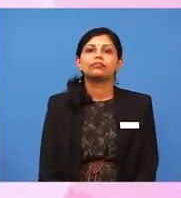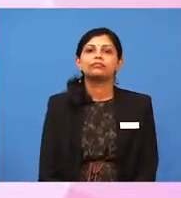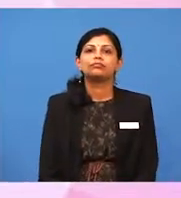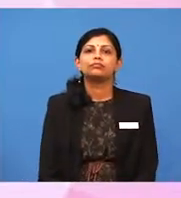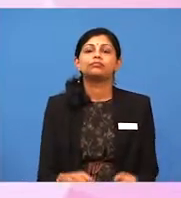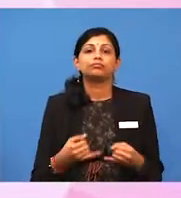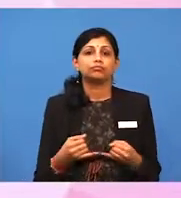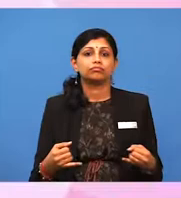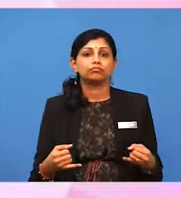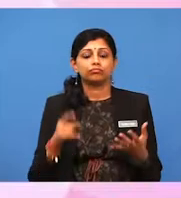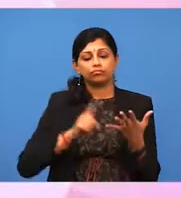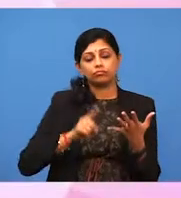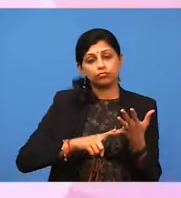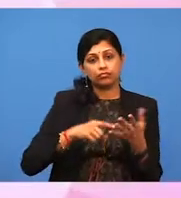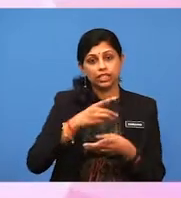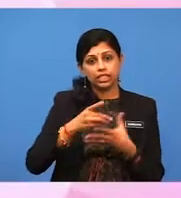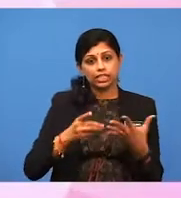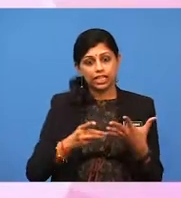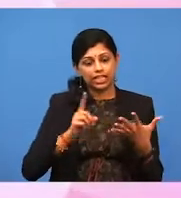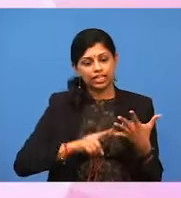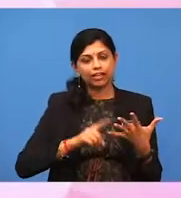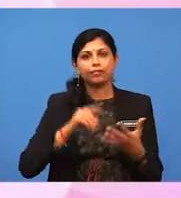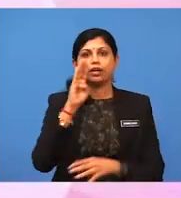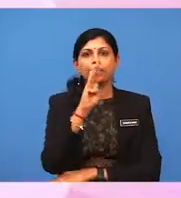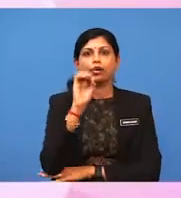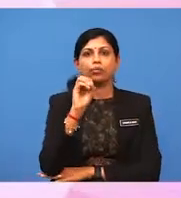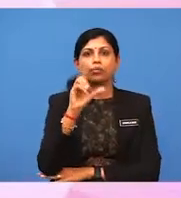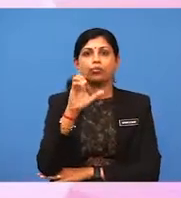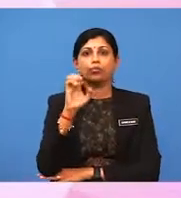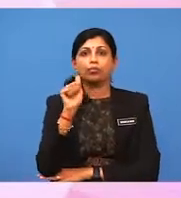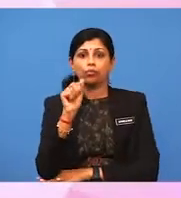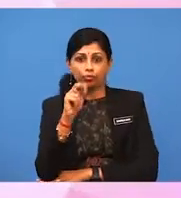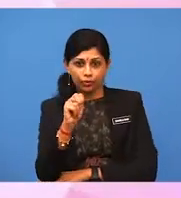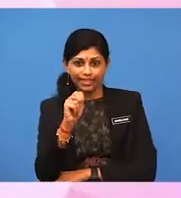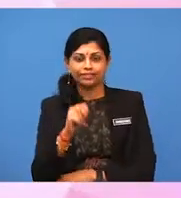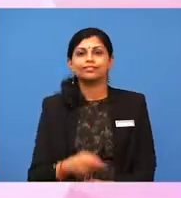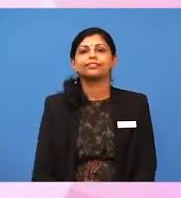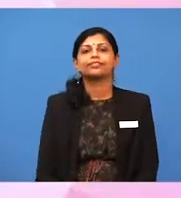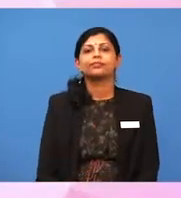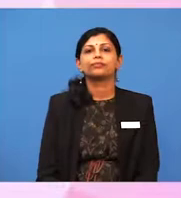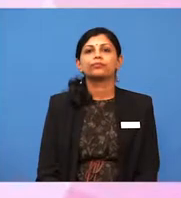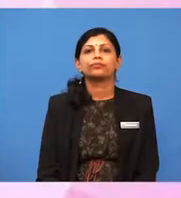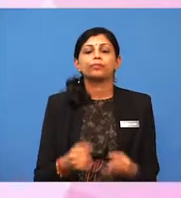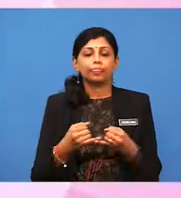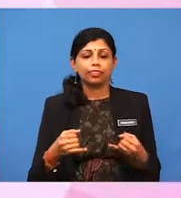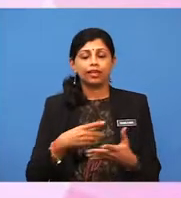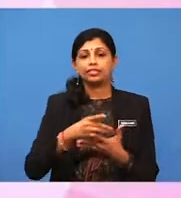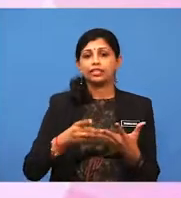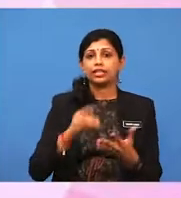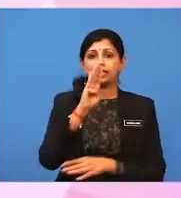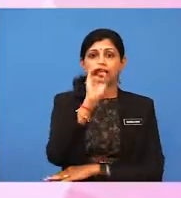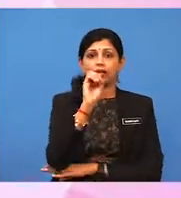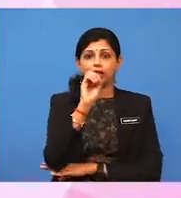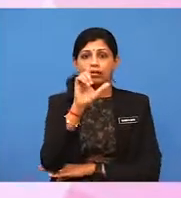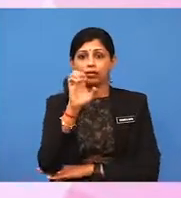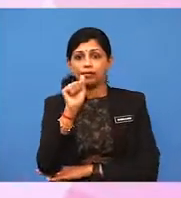Jenis data kelima atau terakhir yang akan dipelajari pada hari ini ialah Boolean. Jenis data Boolean